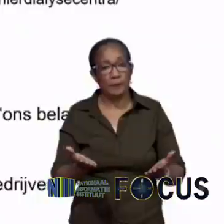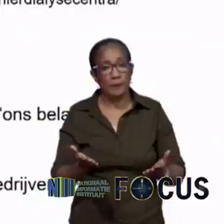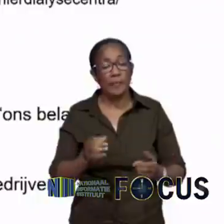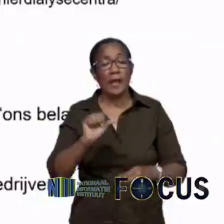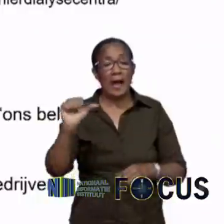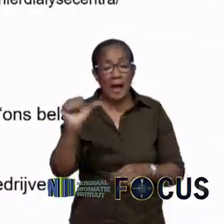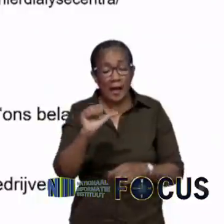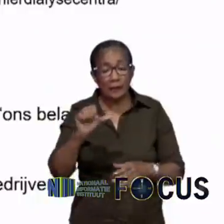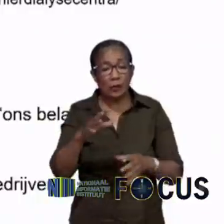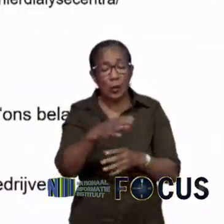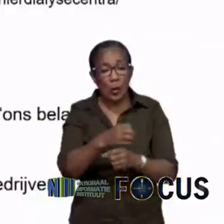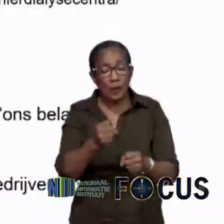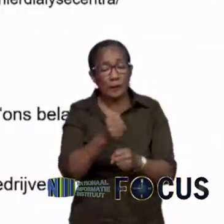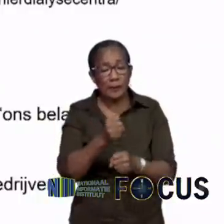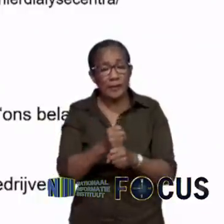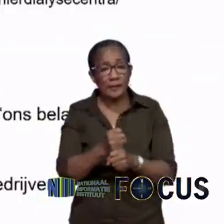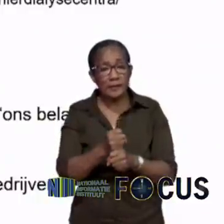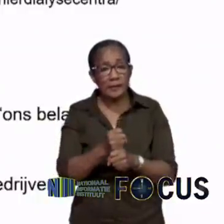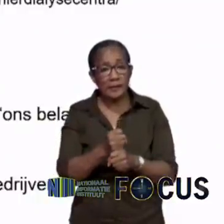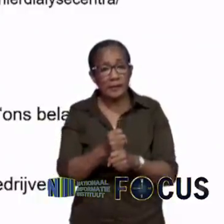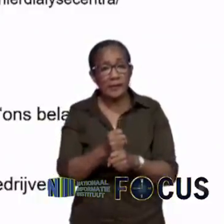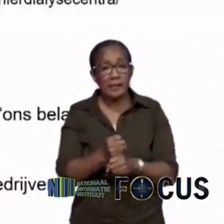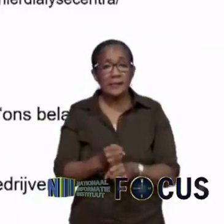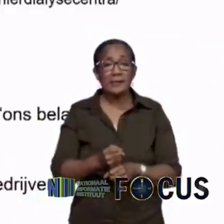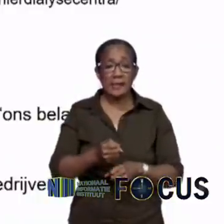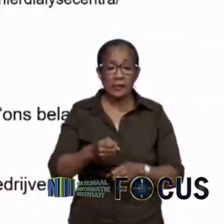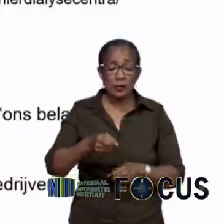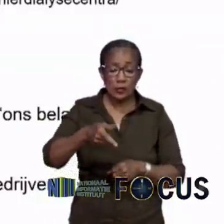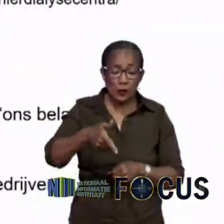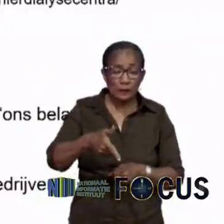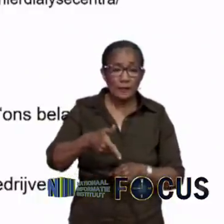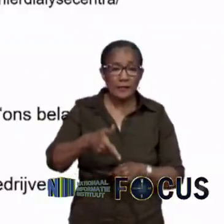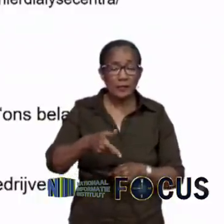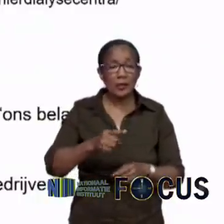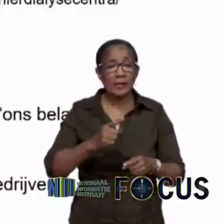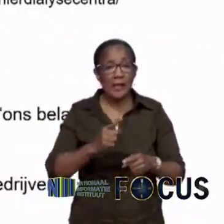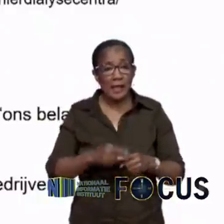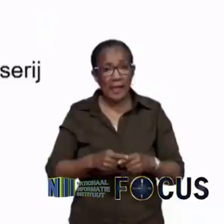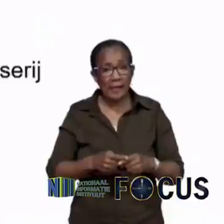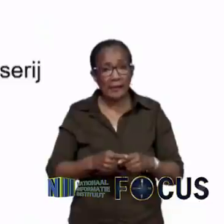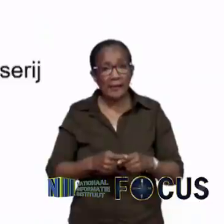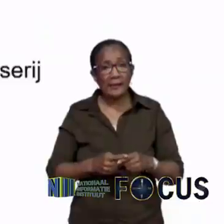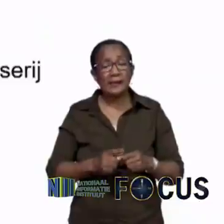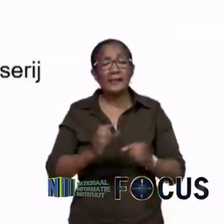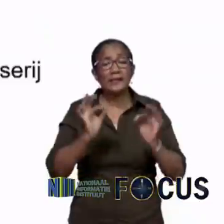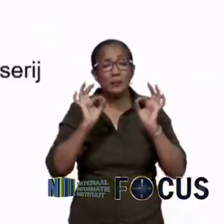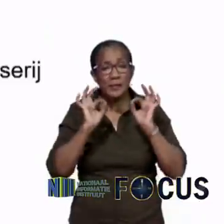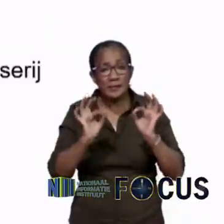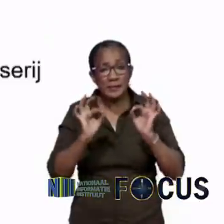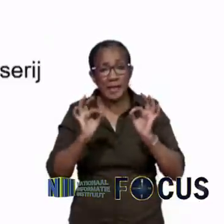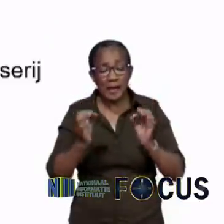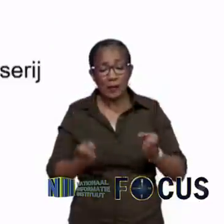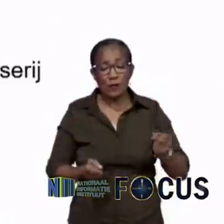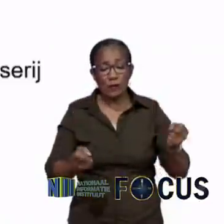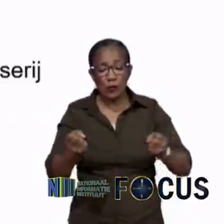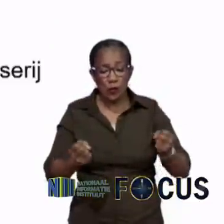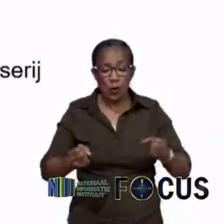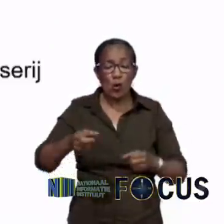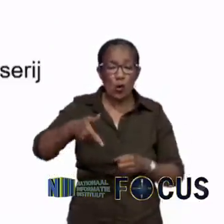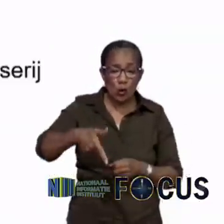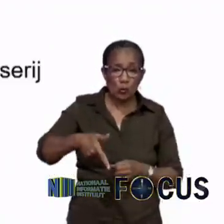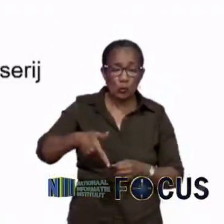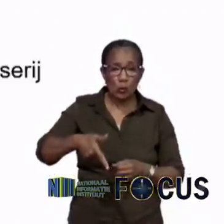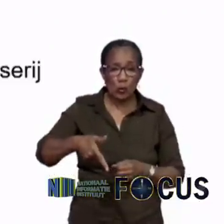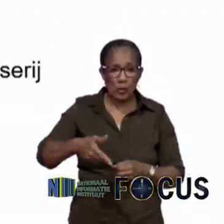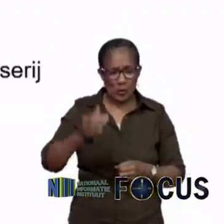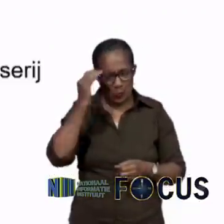Tra essentiële diensten na service stations en dat die na die benzine en smeermiddelen. Dat